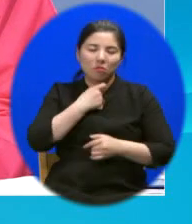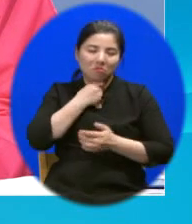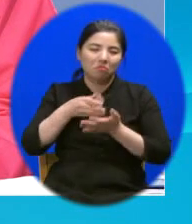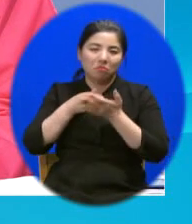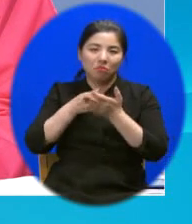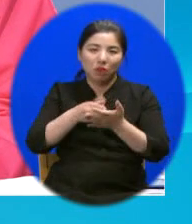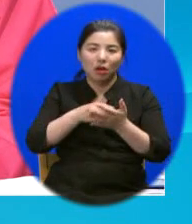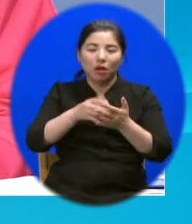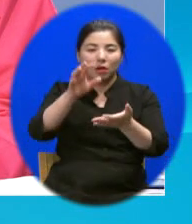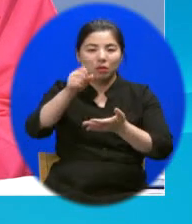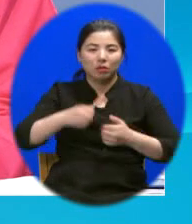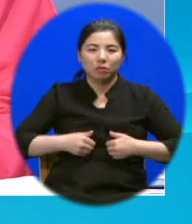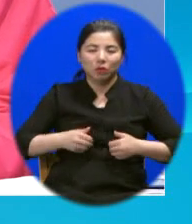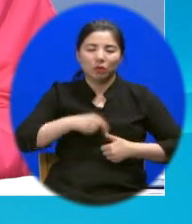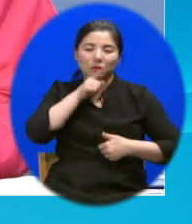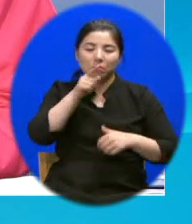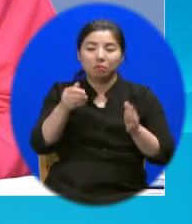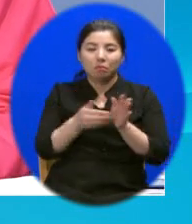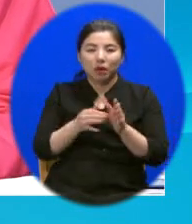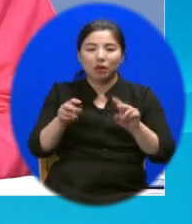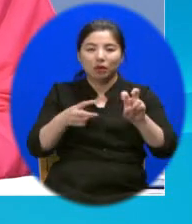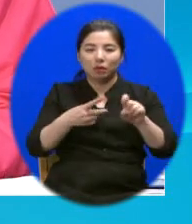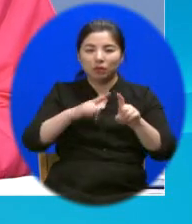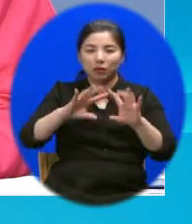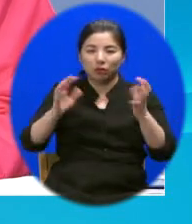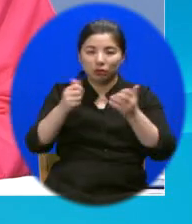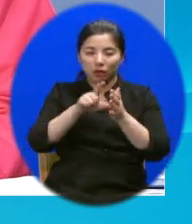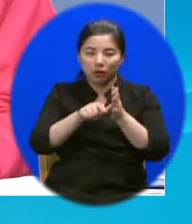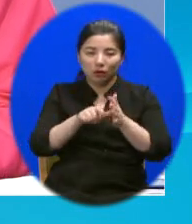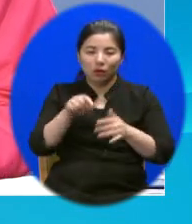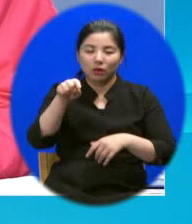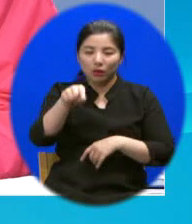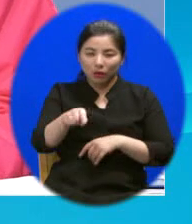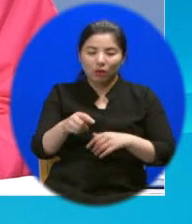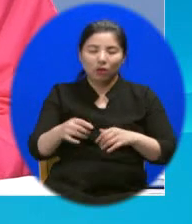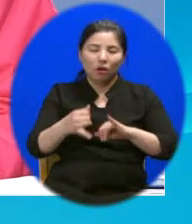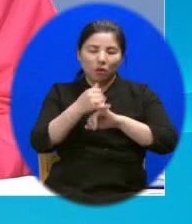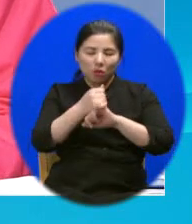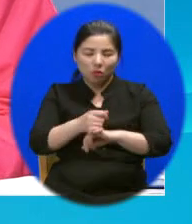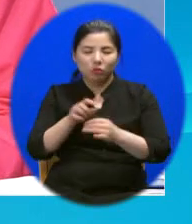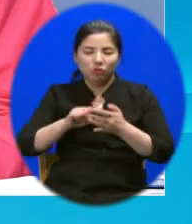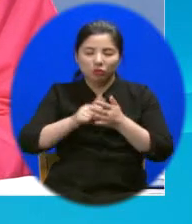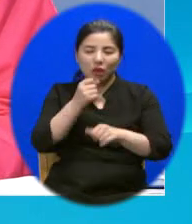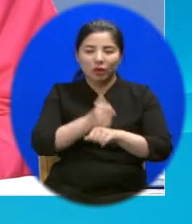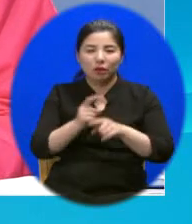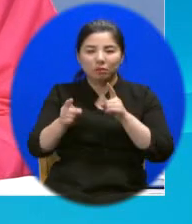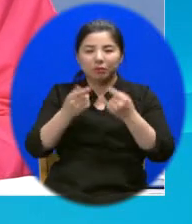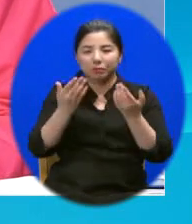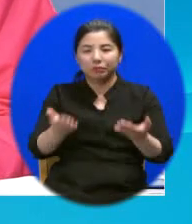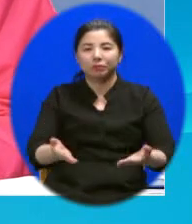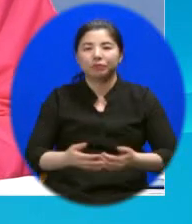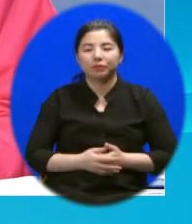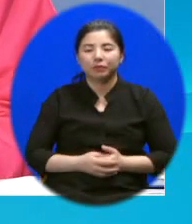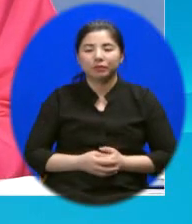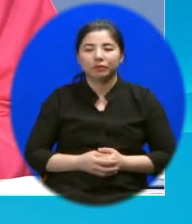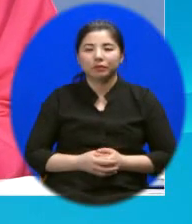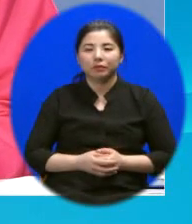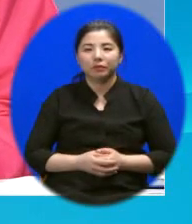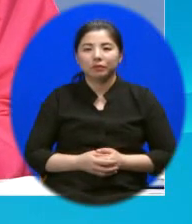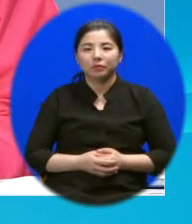줘야 된다 이런 주장을 계속 한 겁니다 그래서 20일 대구 됐다는 것을 반드시 추진한 하겠다는 약속 드리는 거죠